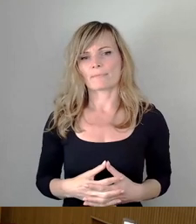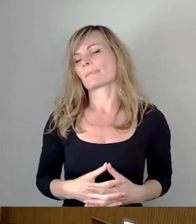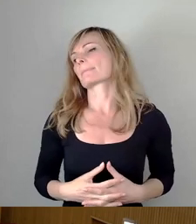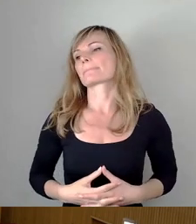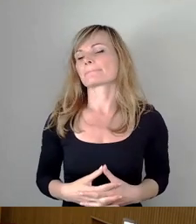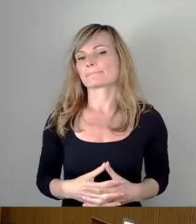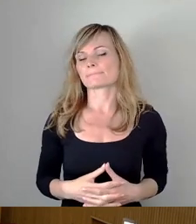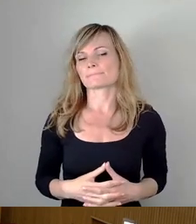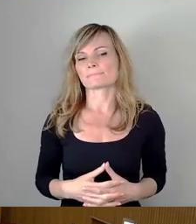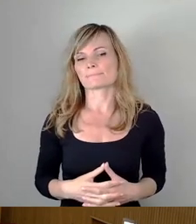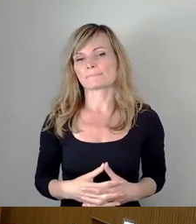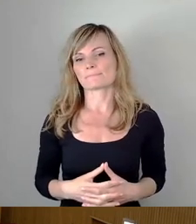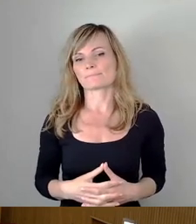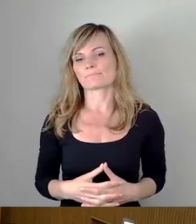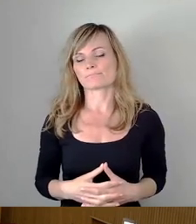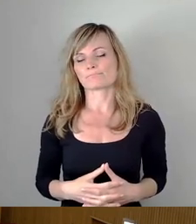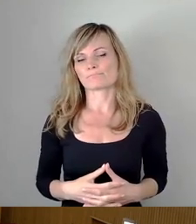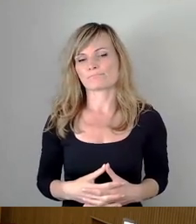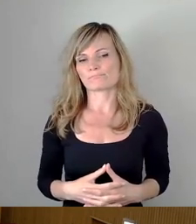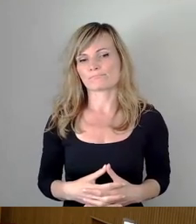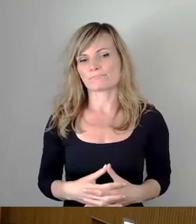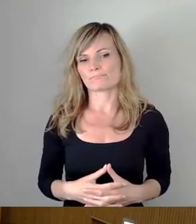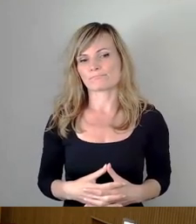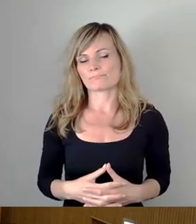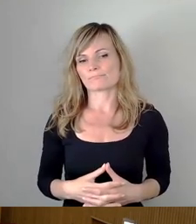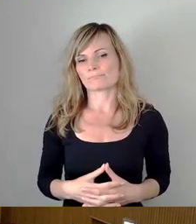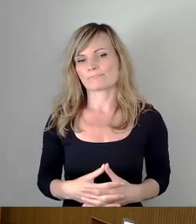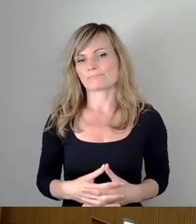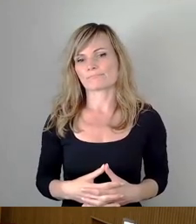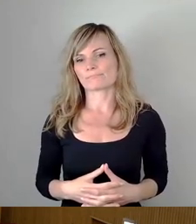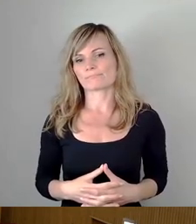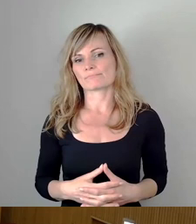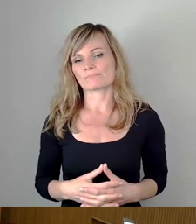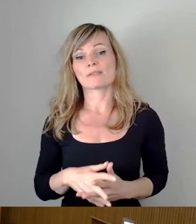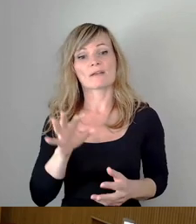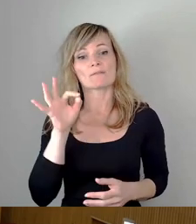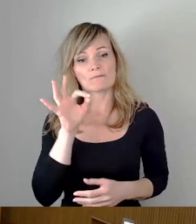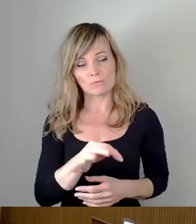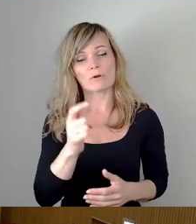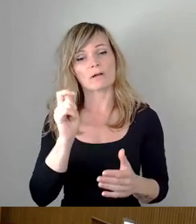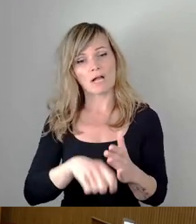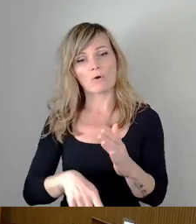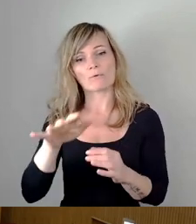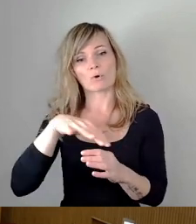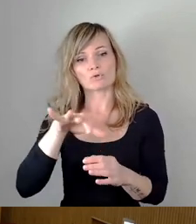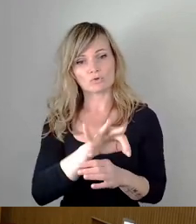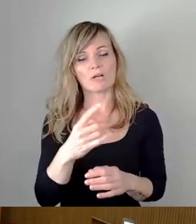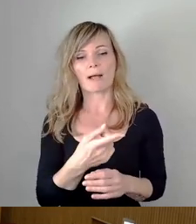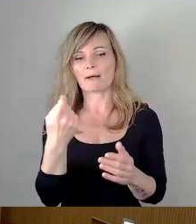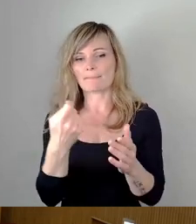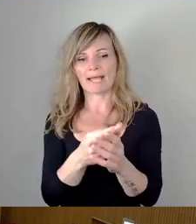Wir sind grundsätzlich für den Ankauf dieses Grundstücks, aber nicht zu dem Preis, und aus dem Grund werden wir der Vorlage nicht